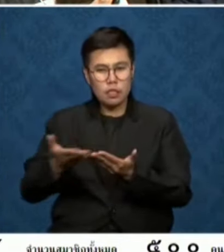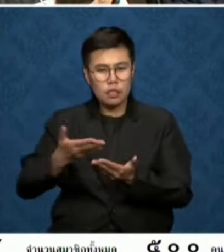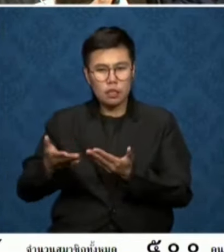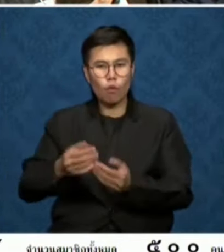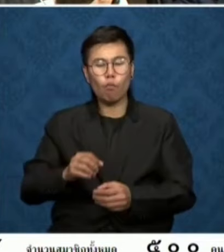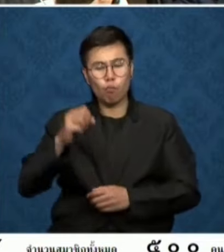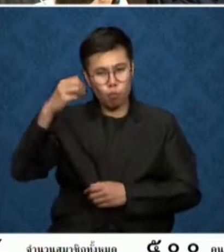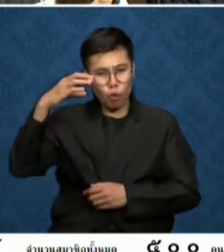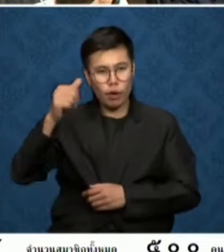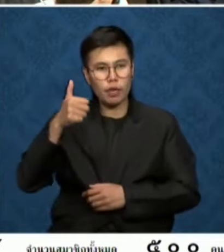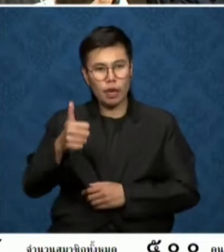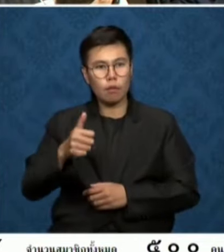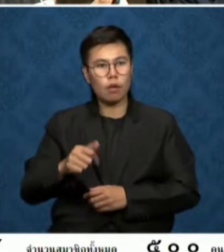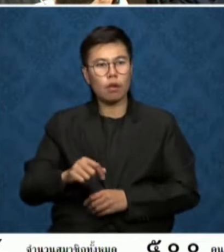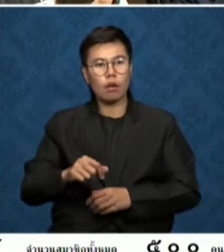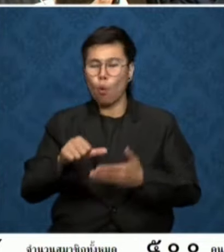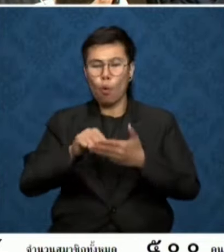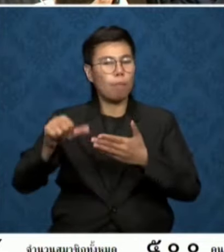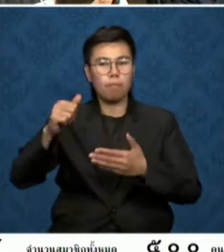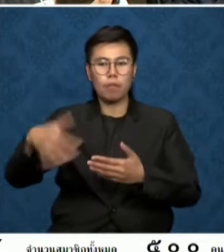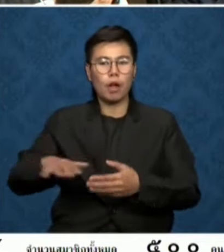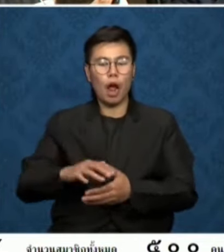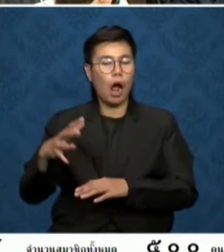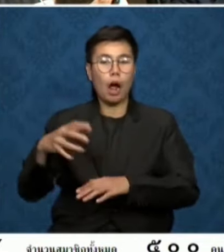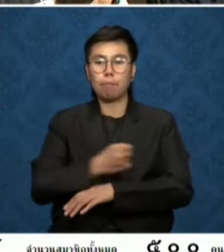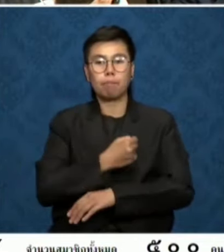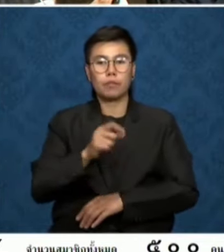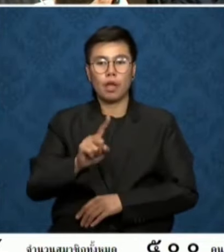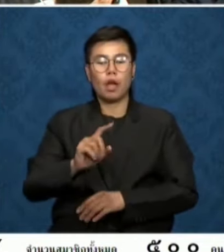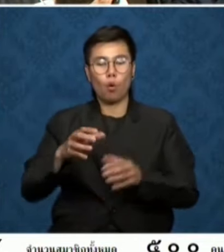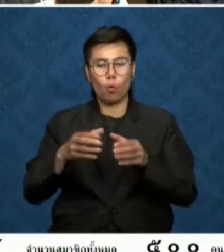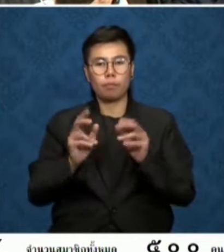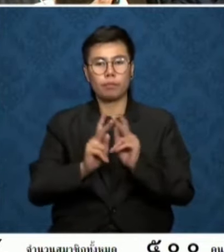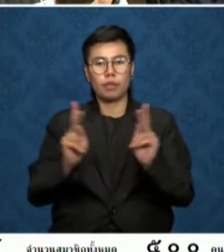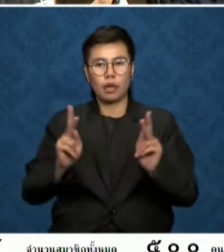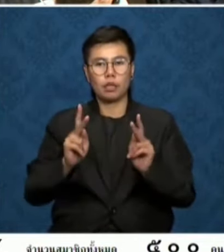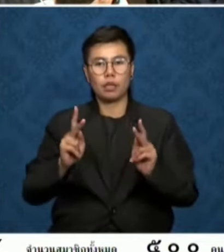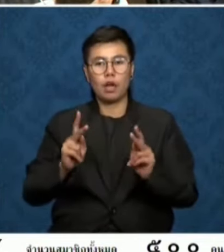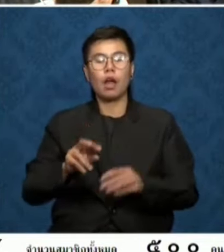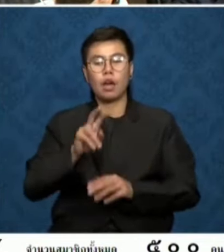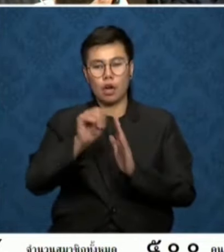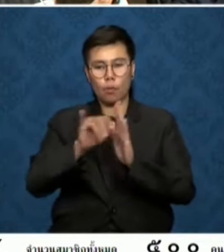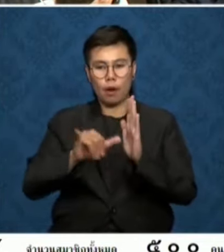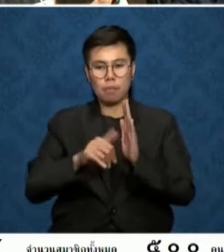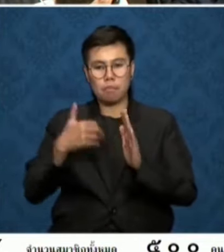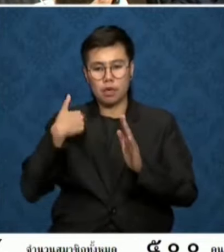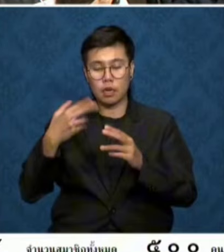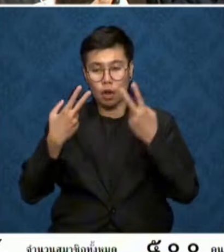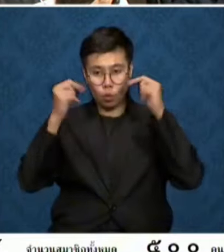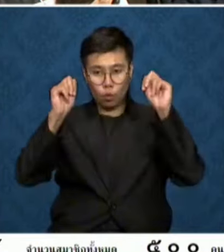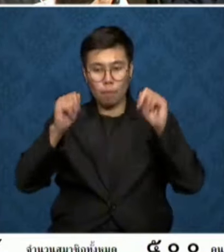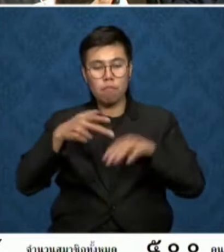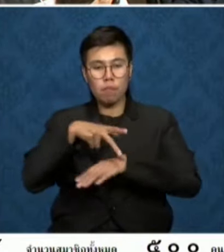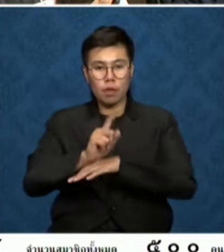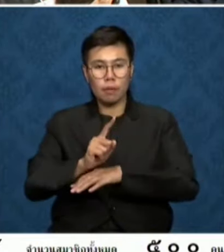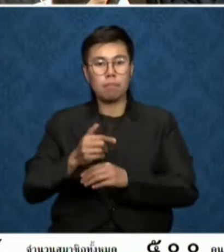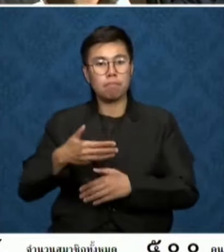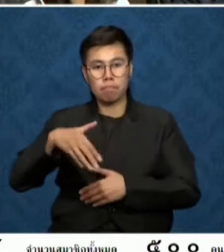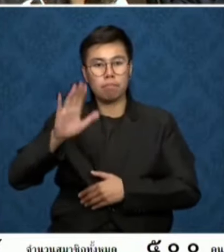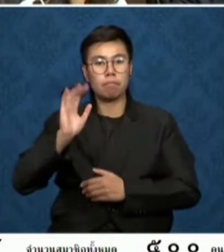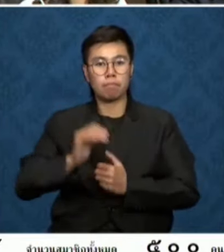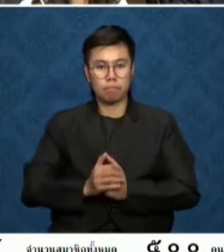ได้งั้นก็ไม่ต้องมีแล้วค่ะก็ใช้ให้อำนาจมันอยู่ที่คณะกรรมการนโยบายพลังงานแห่งชาติที่มีนายกรัฐมนตรีเป็นประธานไปเลยไ